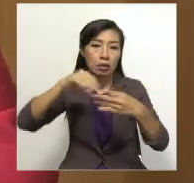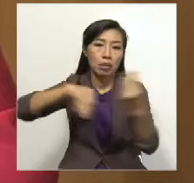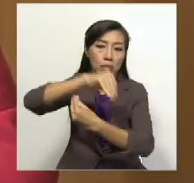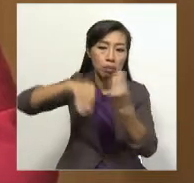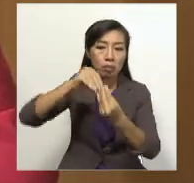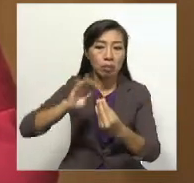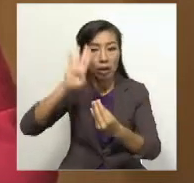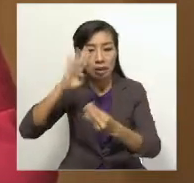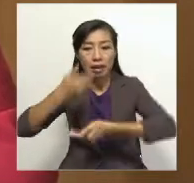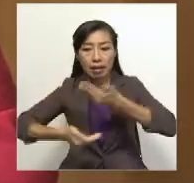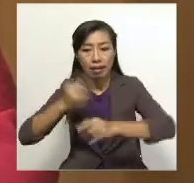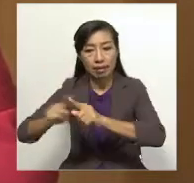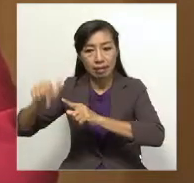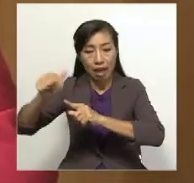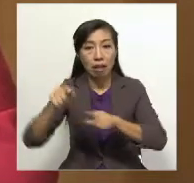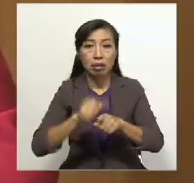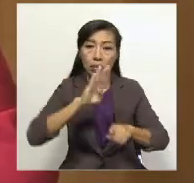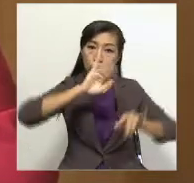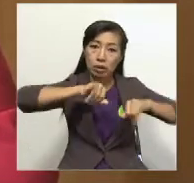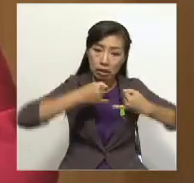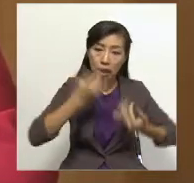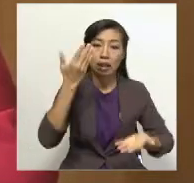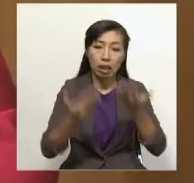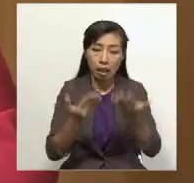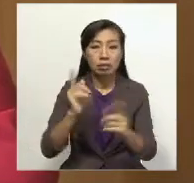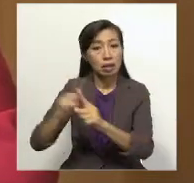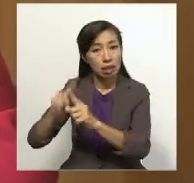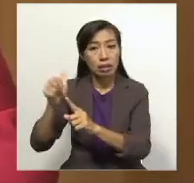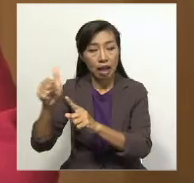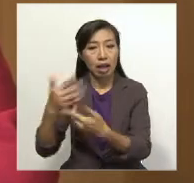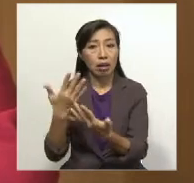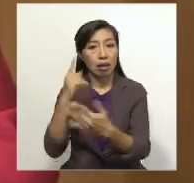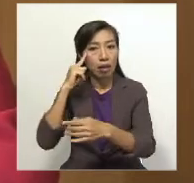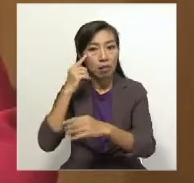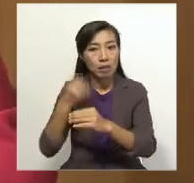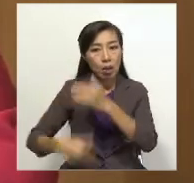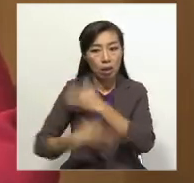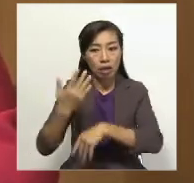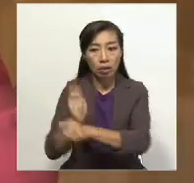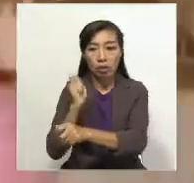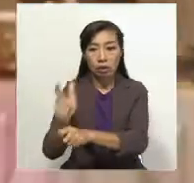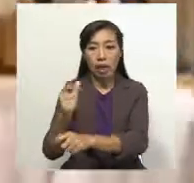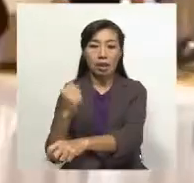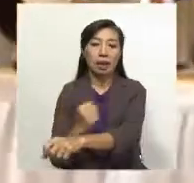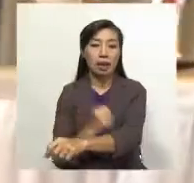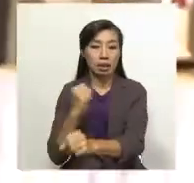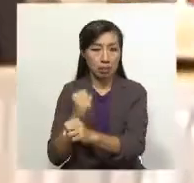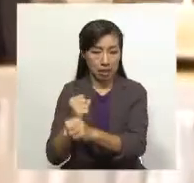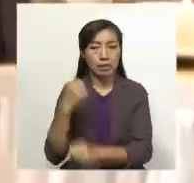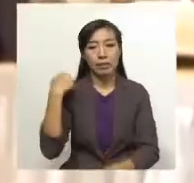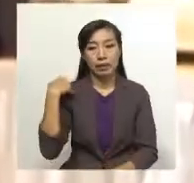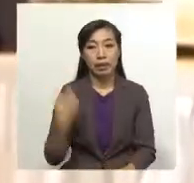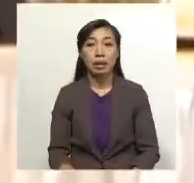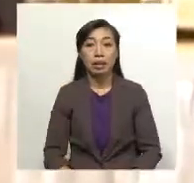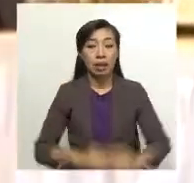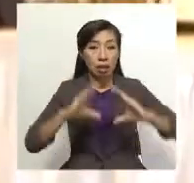นนะคะไม่ว่าระหว่างผู้ประกอบการเองแล้วก็ยังส่งผลต่อการจ้างงานในอนุภูมิภาคอย่างต่อเนื่องด้วย สำหรับการ